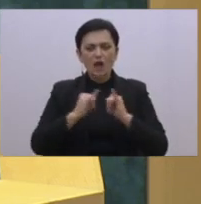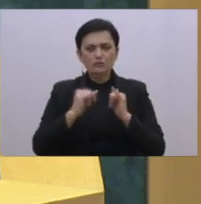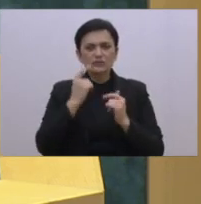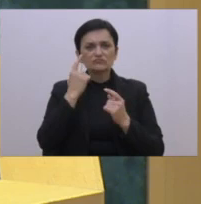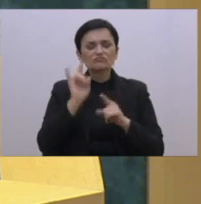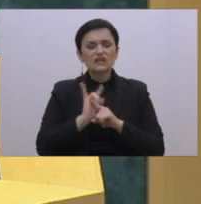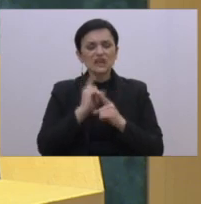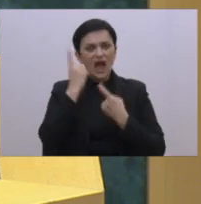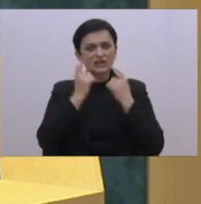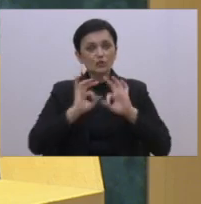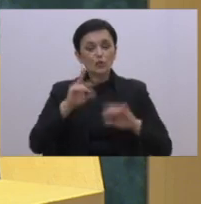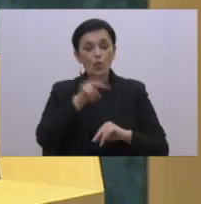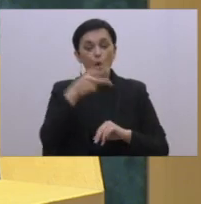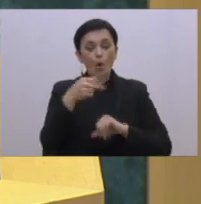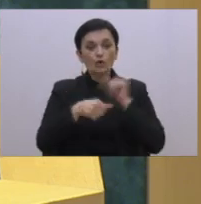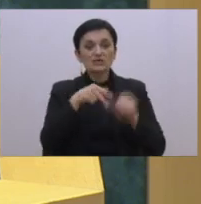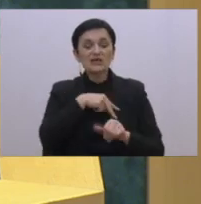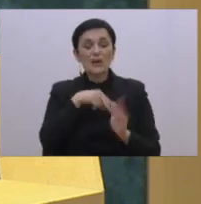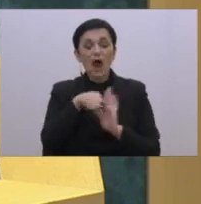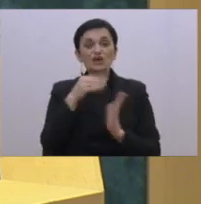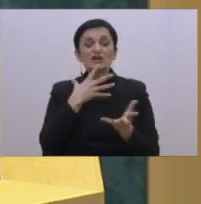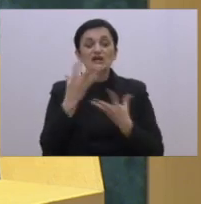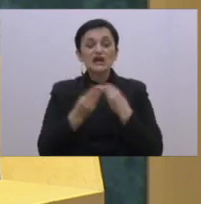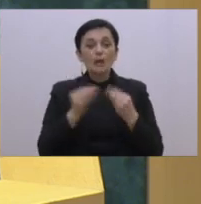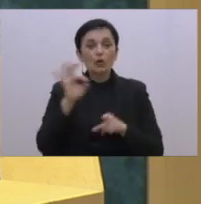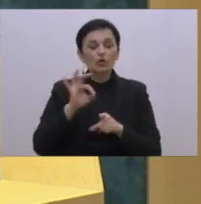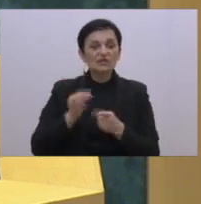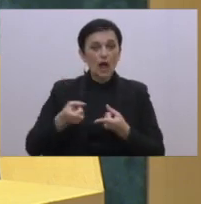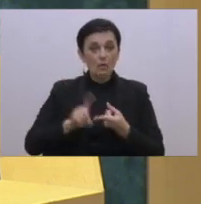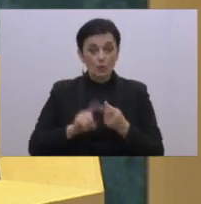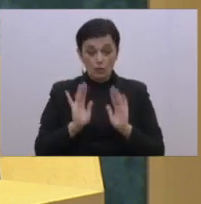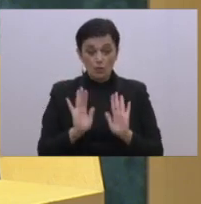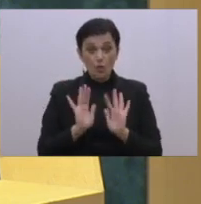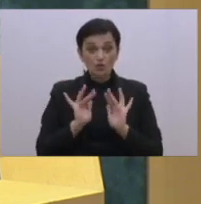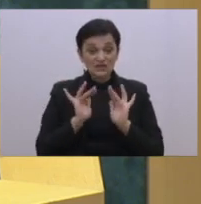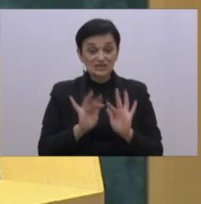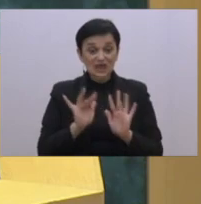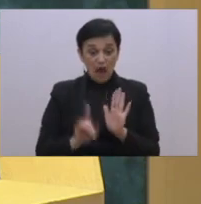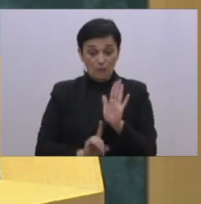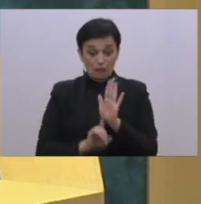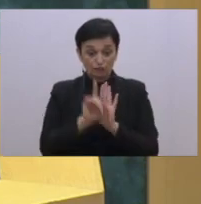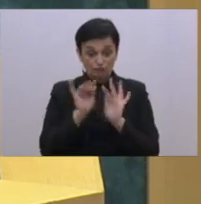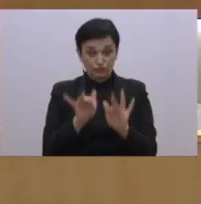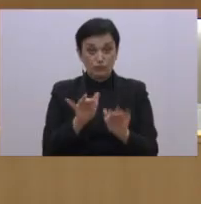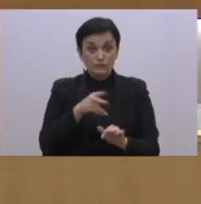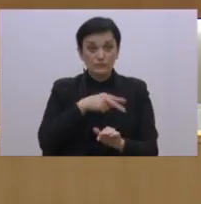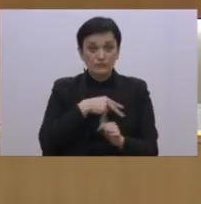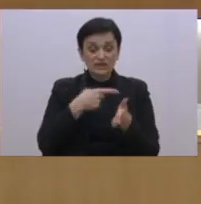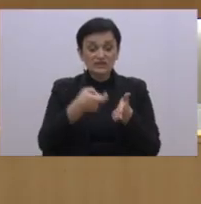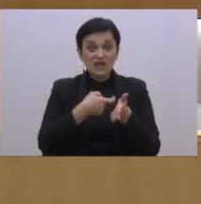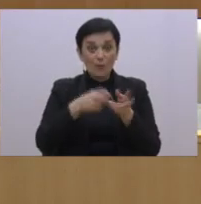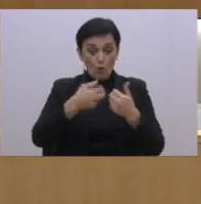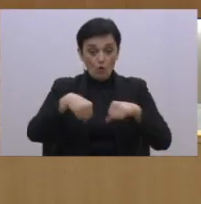დეზინფორმაციას 2020 წლის საპარლამენტო არჩევნების გაყალბების თაობაზე. ხოლო საქმე საქმეზე რომ მიდგა და პარლამენტის საგამოძიო